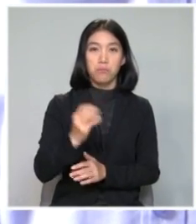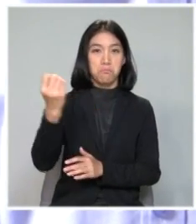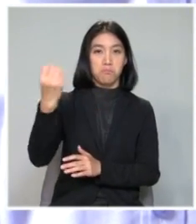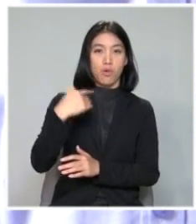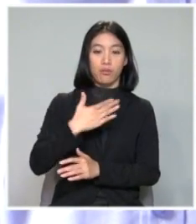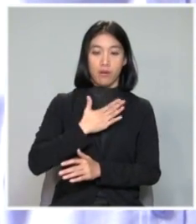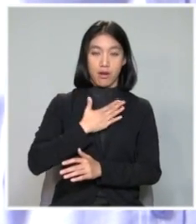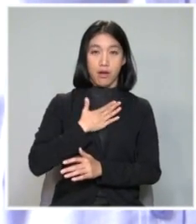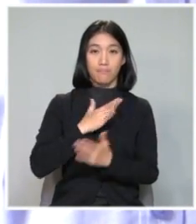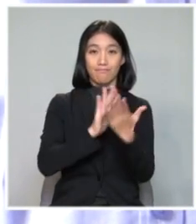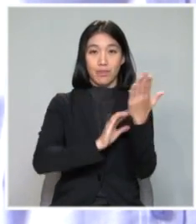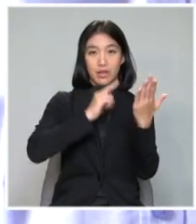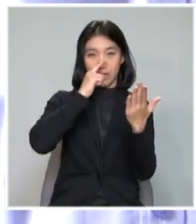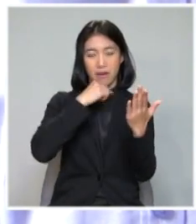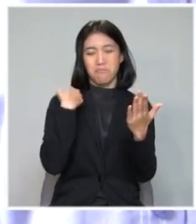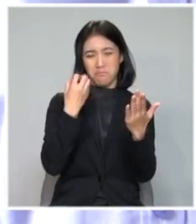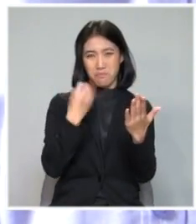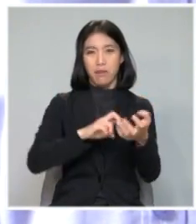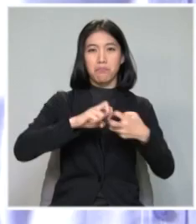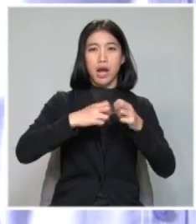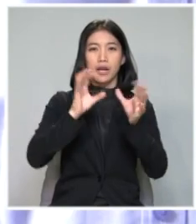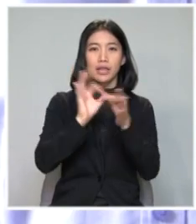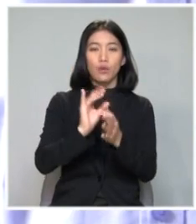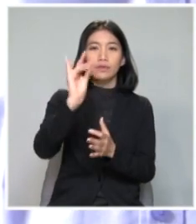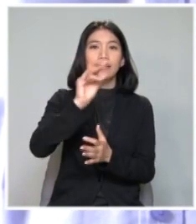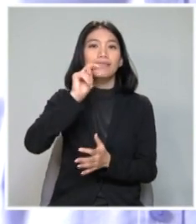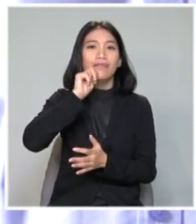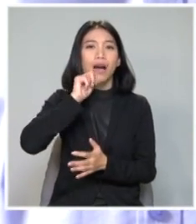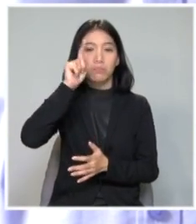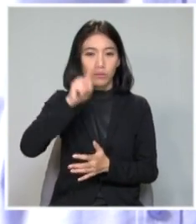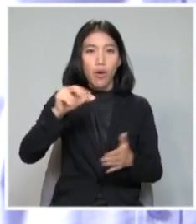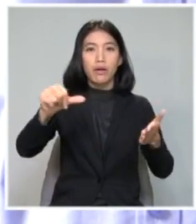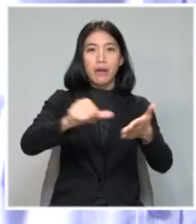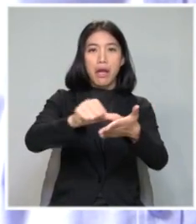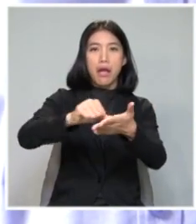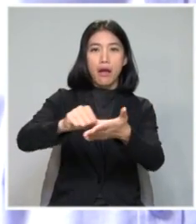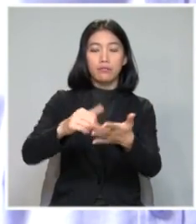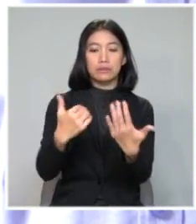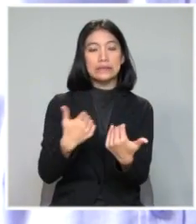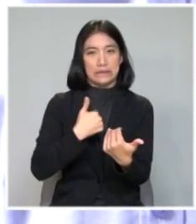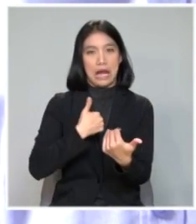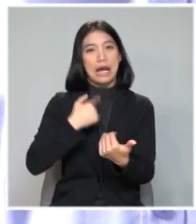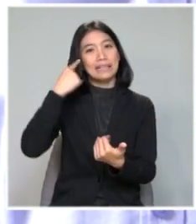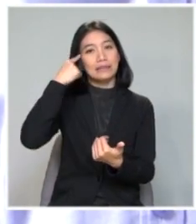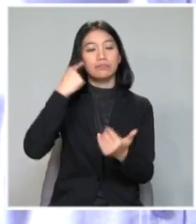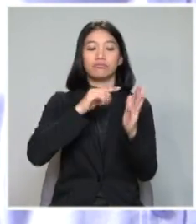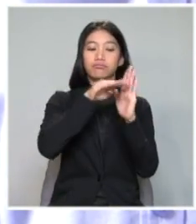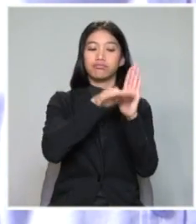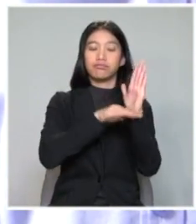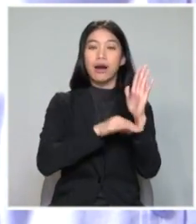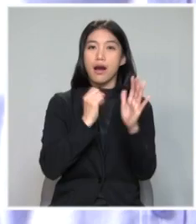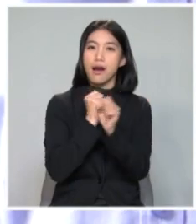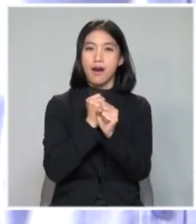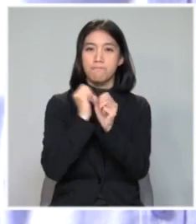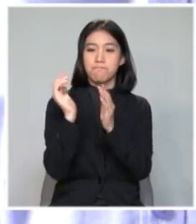ประเด็นของเรื่องสัตว์น้ำที่จะต้องแก้ไขซึ่งเหล่านี้เนี่ยเราคิดว่าเราได้ดำเนินการมาเพื่อช่วยในการแก้